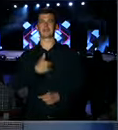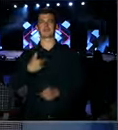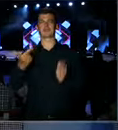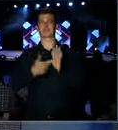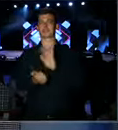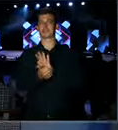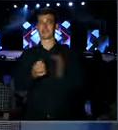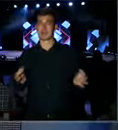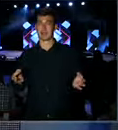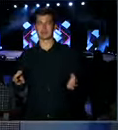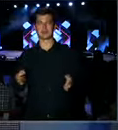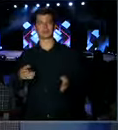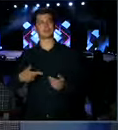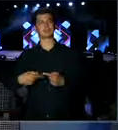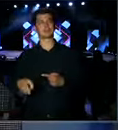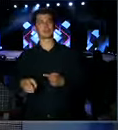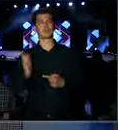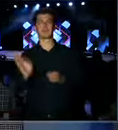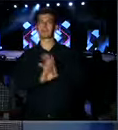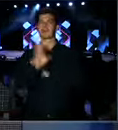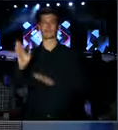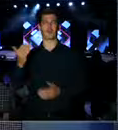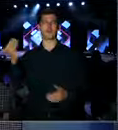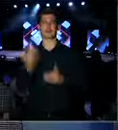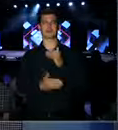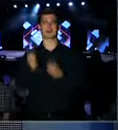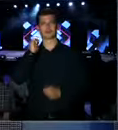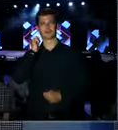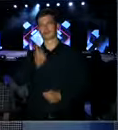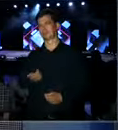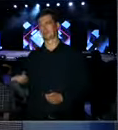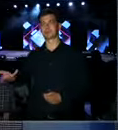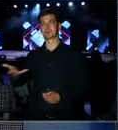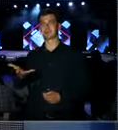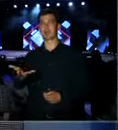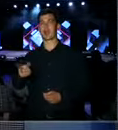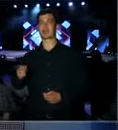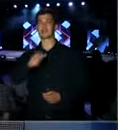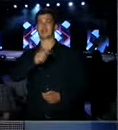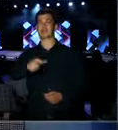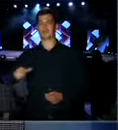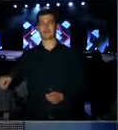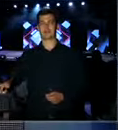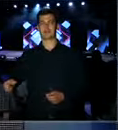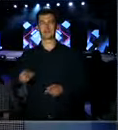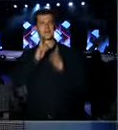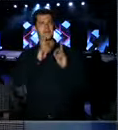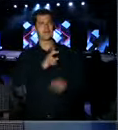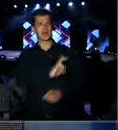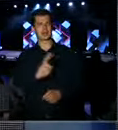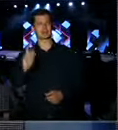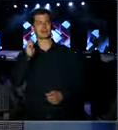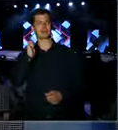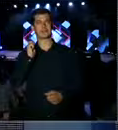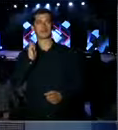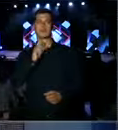Trwa przed Państwem prezentacja raz jeszcze naszych wspaniałych kandydatek, tym razem indywidualnie, ponieważ każda z nich, drodzy